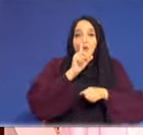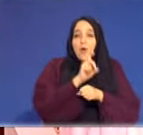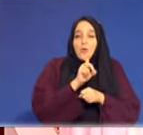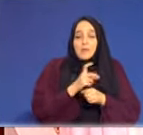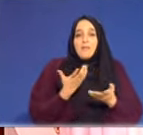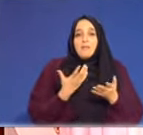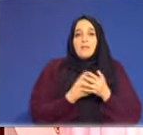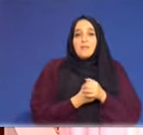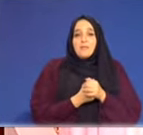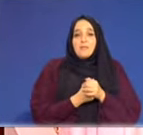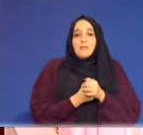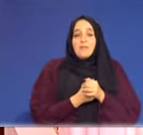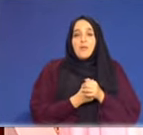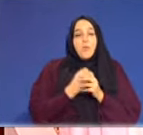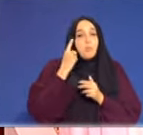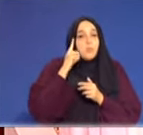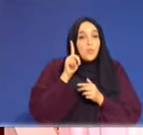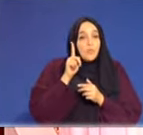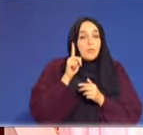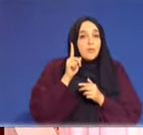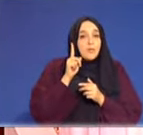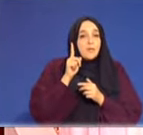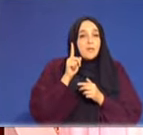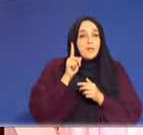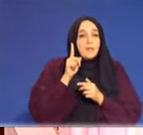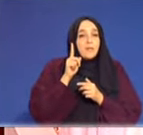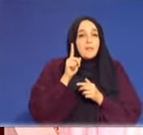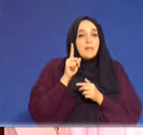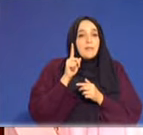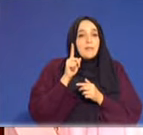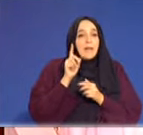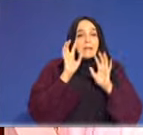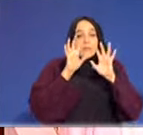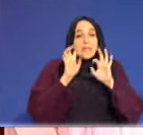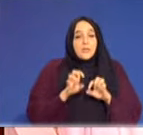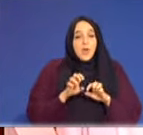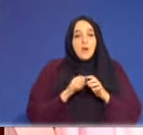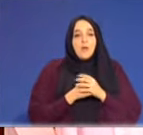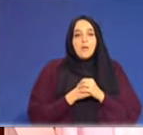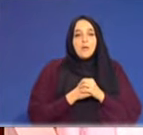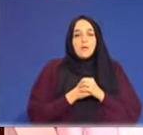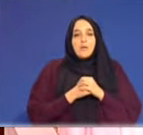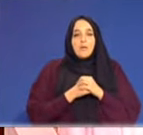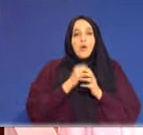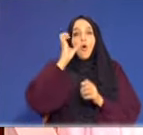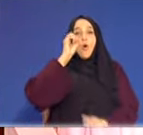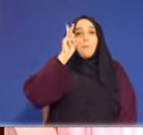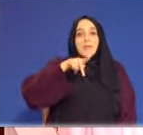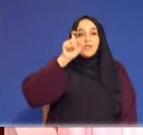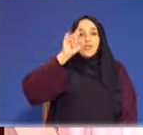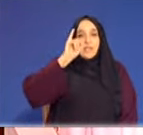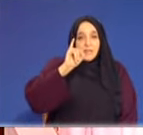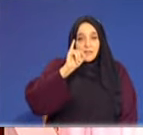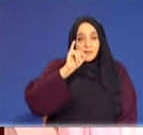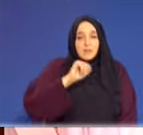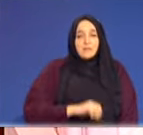التحقيق وتمكين الإدارة، خاصة الإدارة الترقية